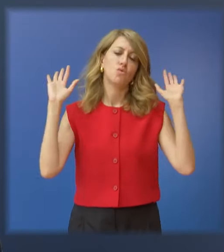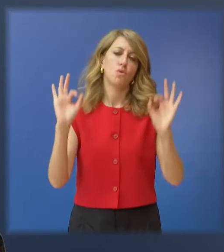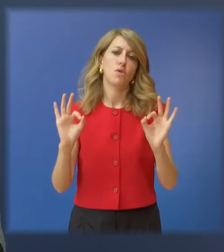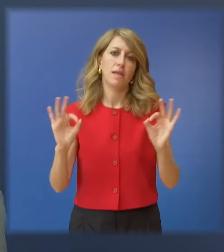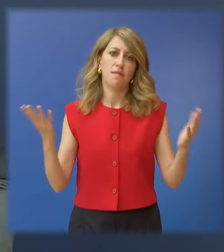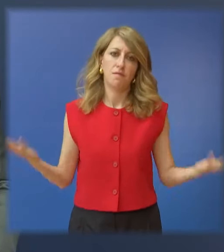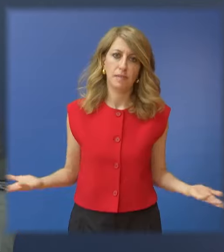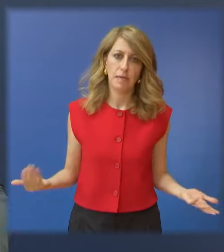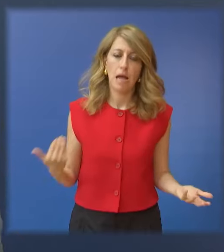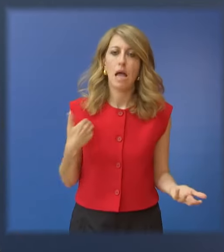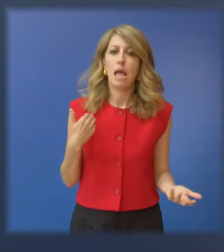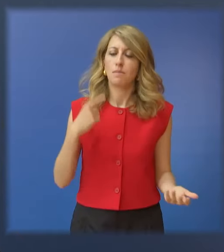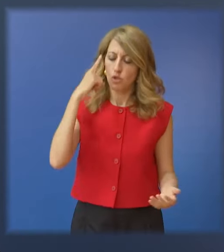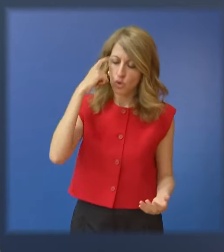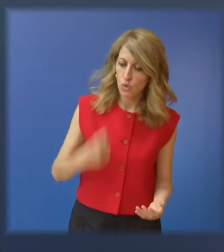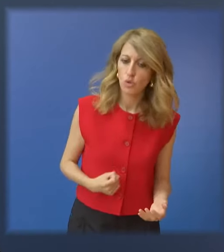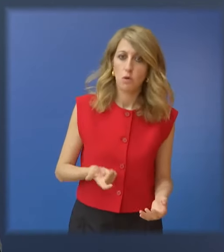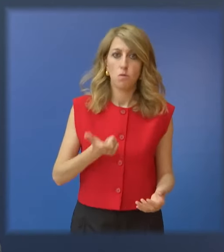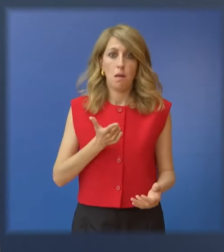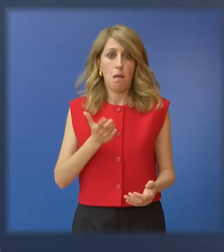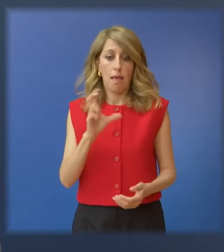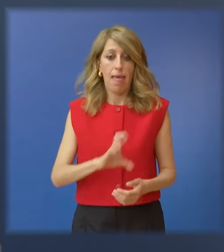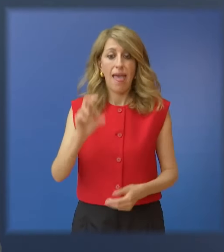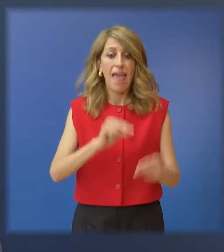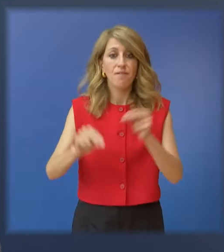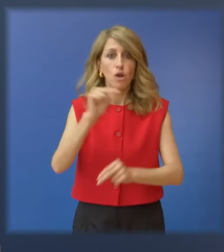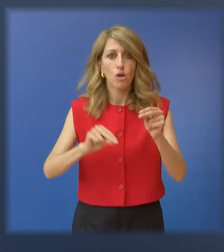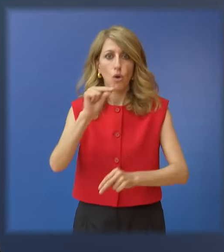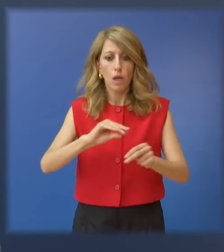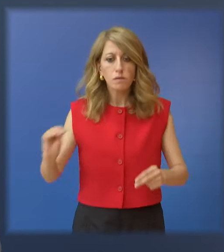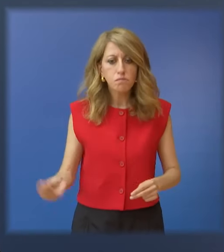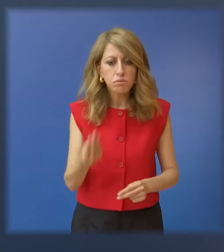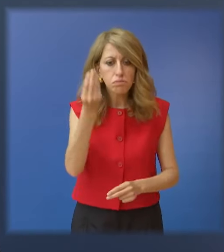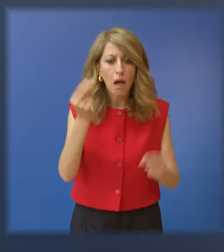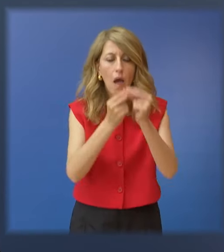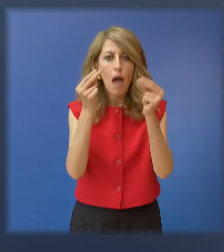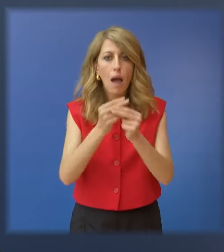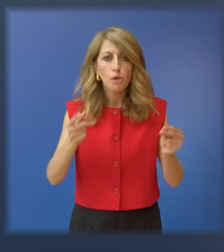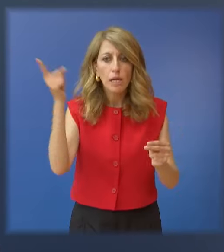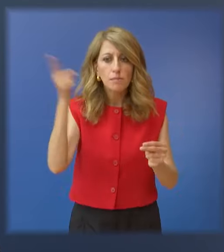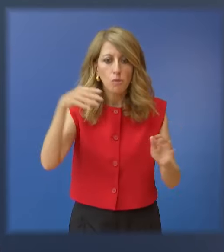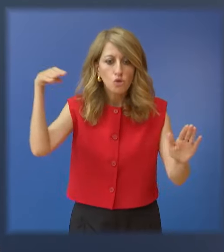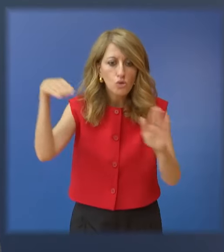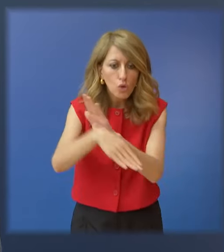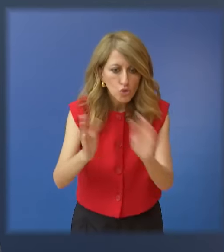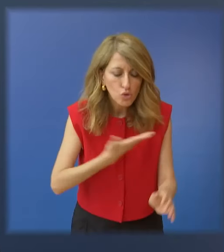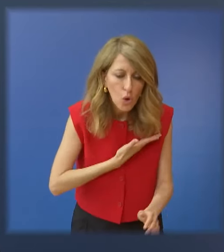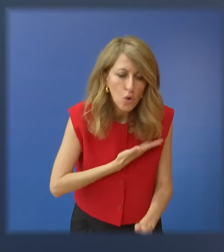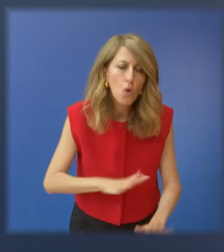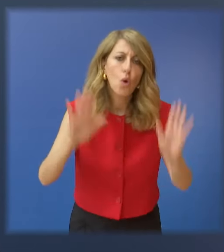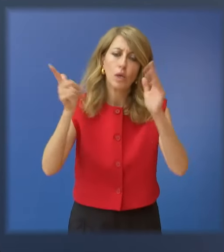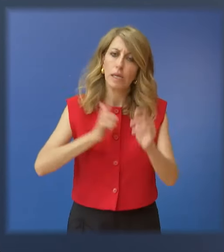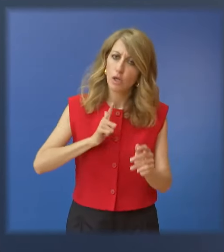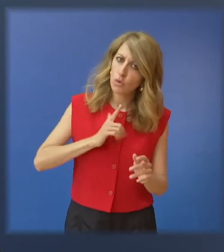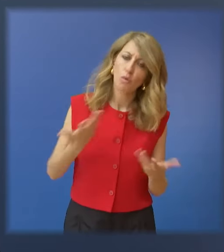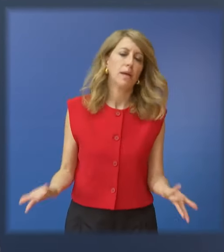ευρωεκλογών για να το συντοπίτη σταθερή κυβέρνηση κατόπιν ετυμηγορίας των πολιτών με 158 βουλευτές